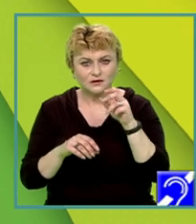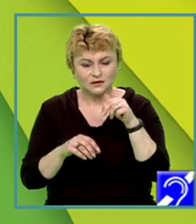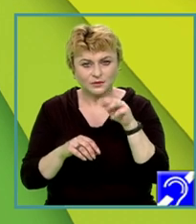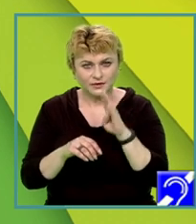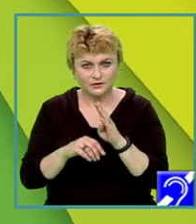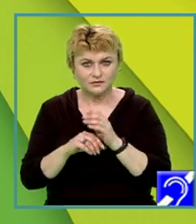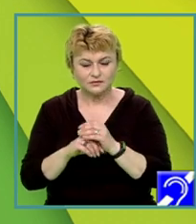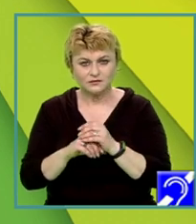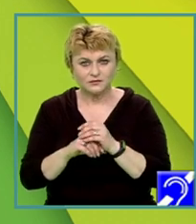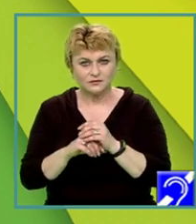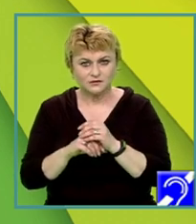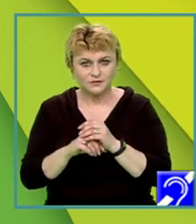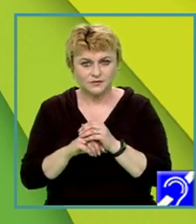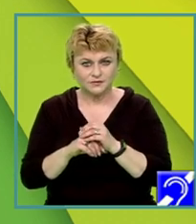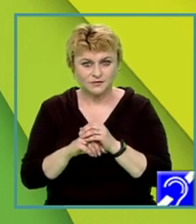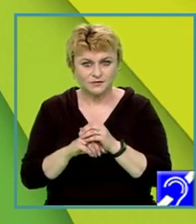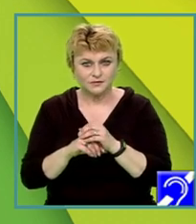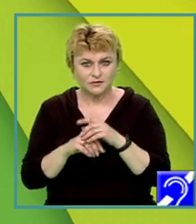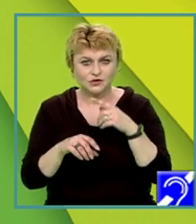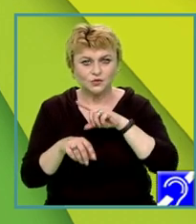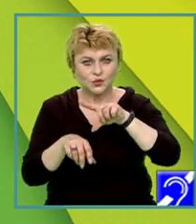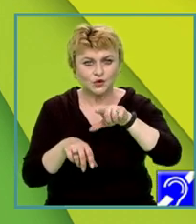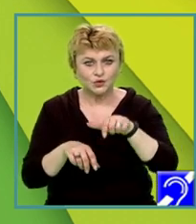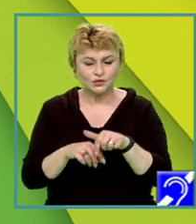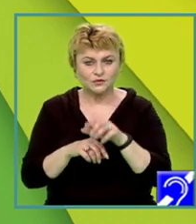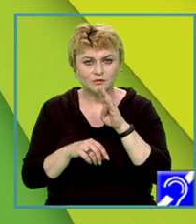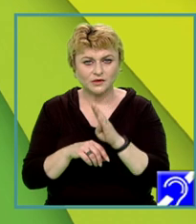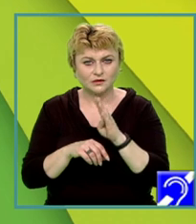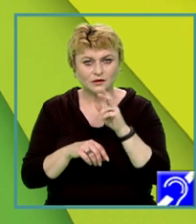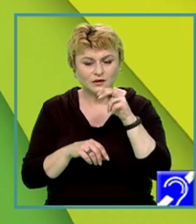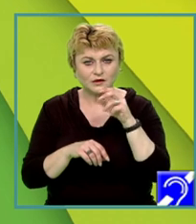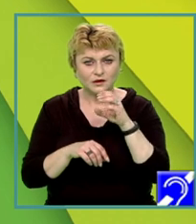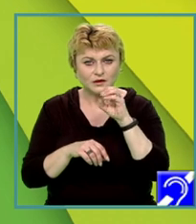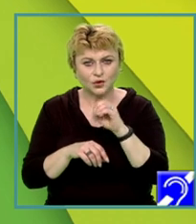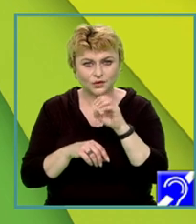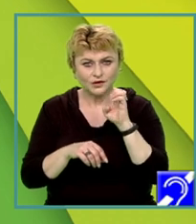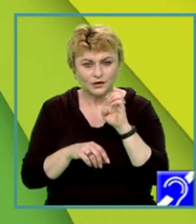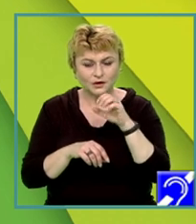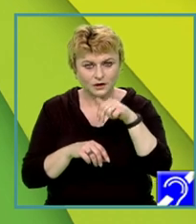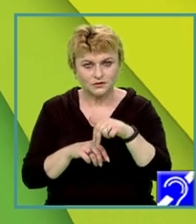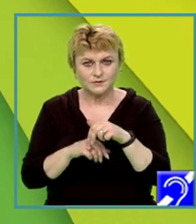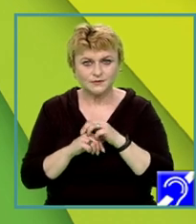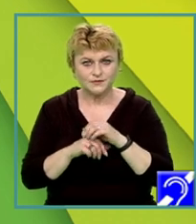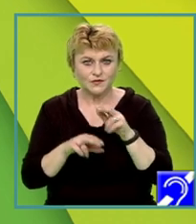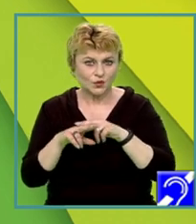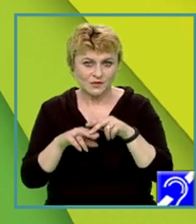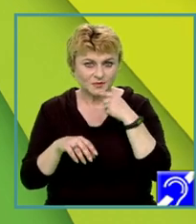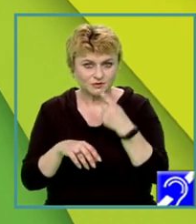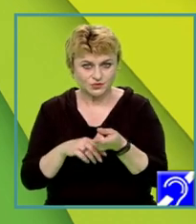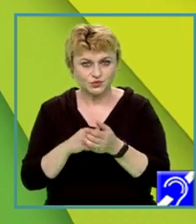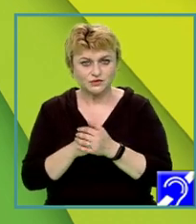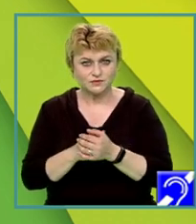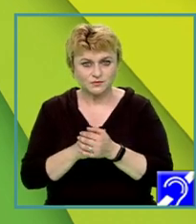plus unghiul b o n dar așa cum am precizat